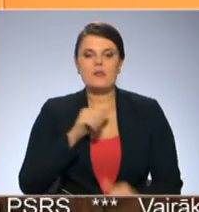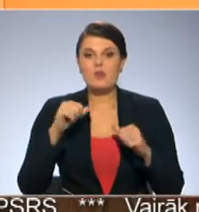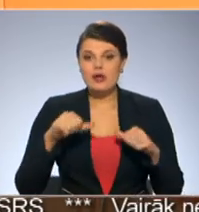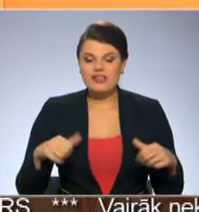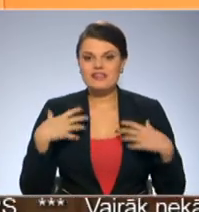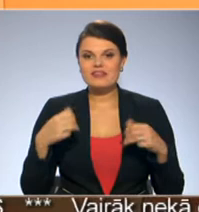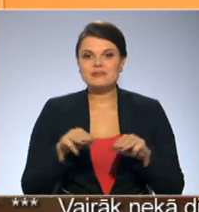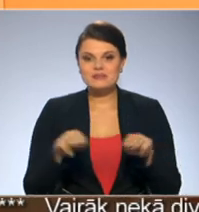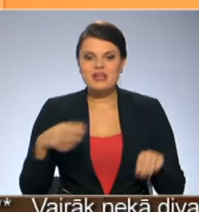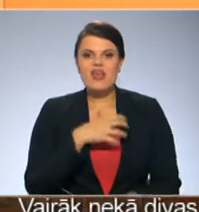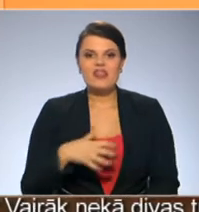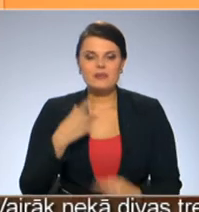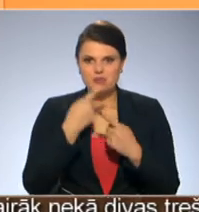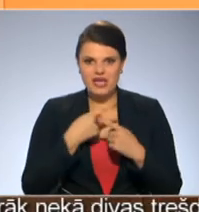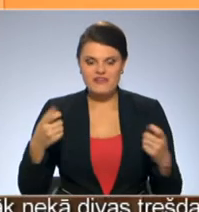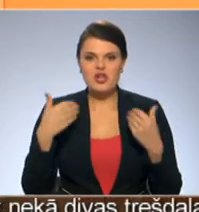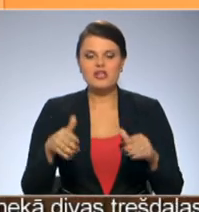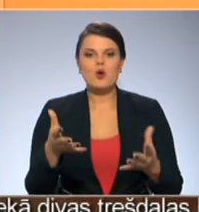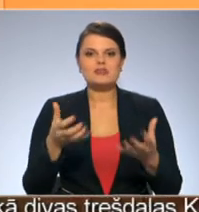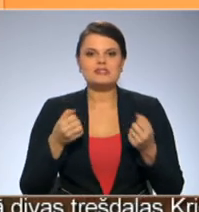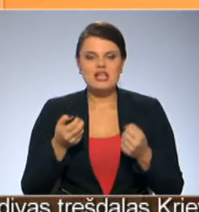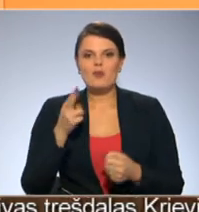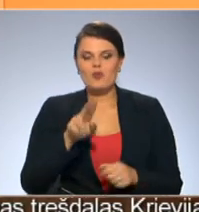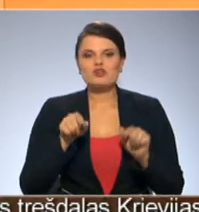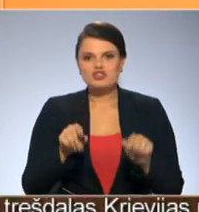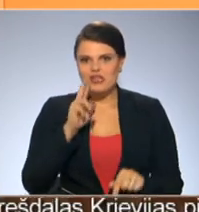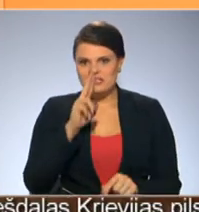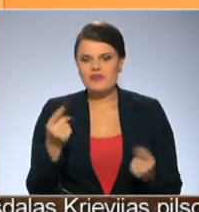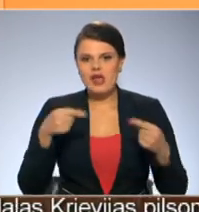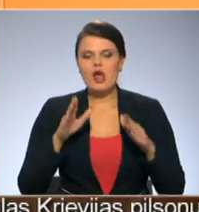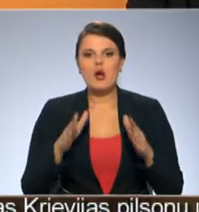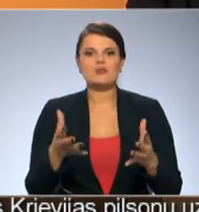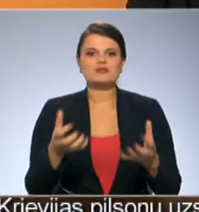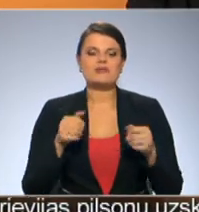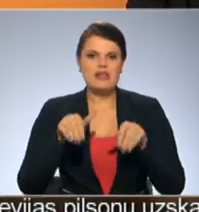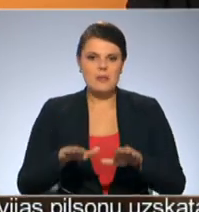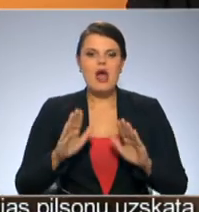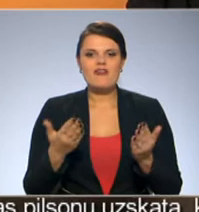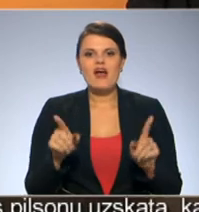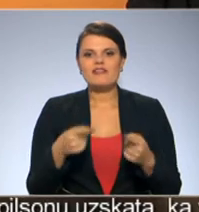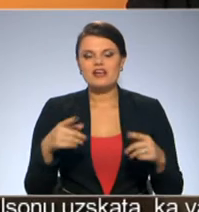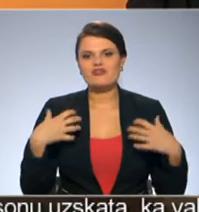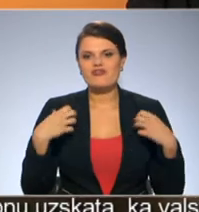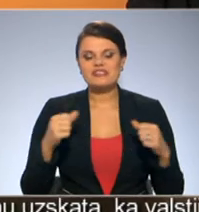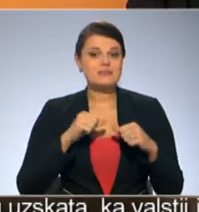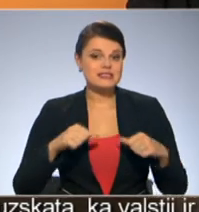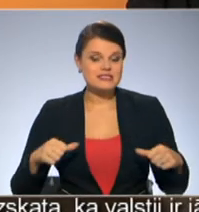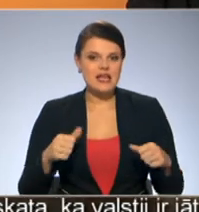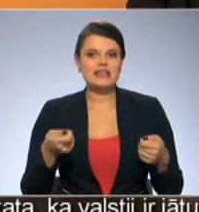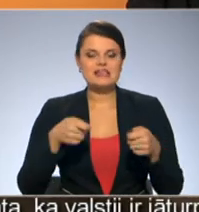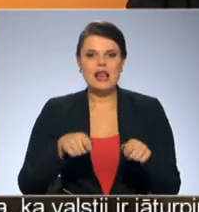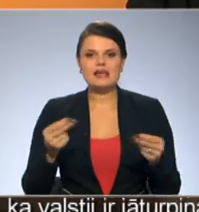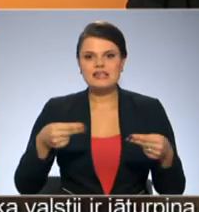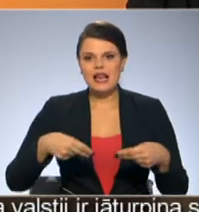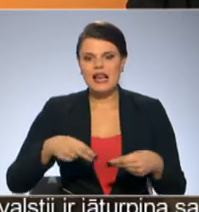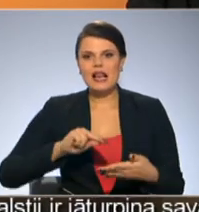Veselības ministrija nepieciešamo informāciju jau ir saņēmusi, un šīs nedēļas laikā tiks pieņemts lēmums, vai Nacionālais veselības dienests slēgs līgumu